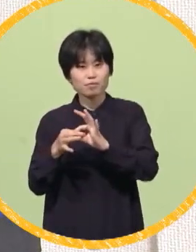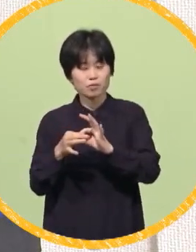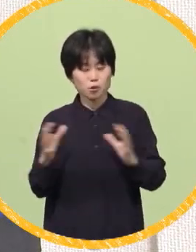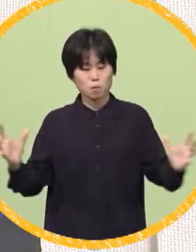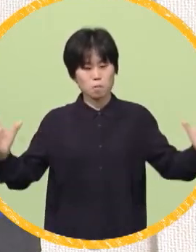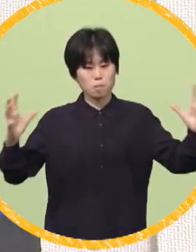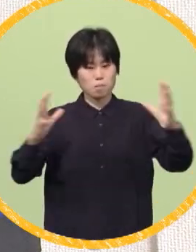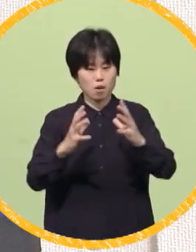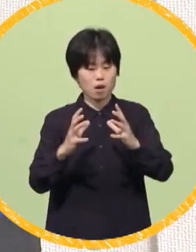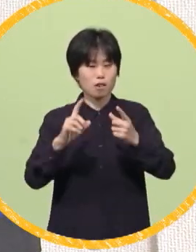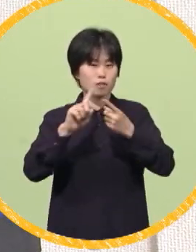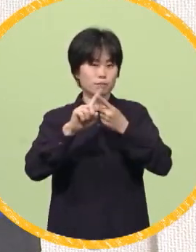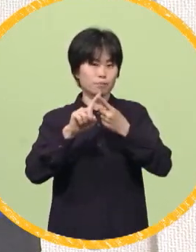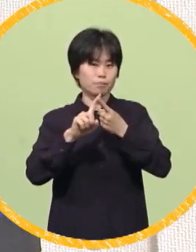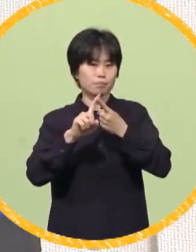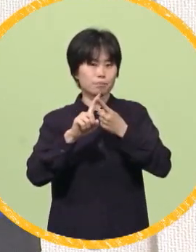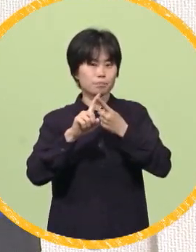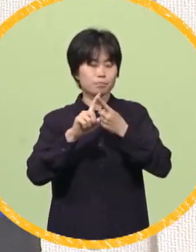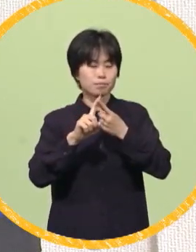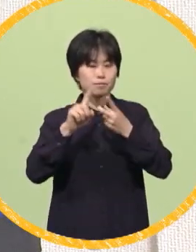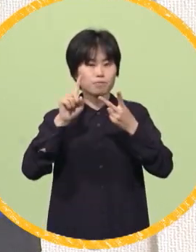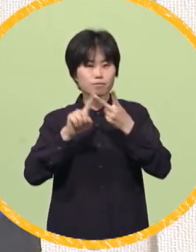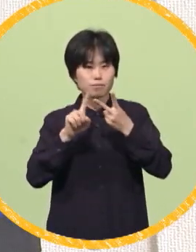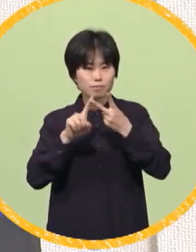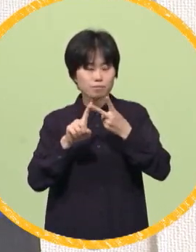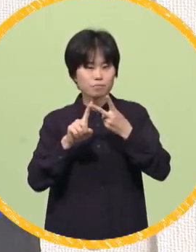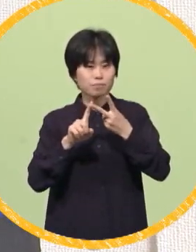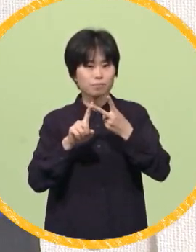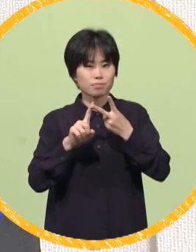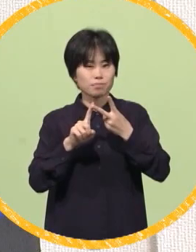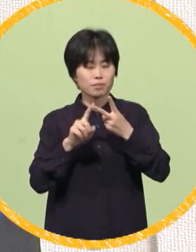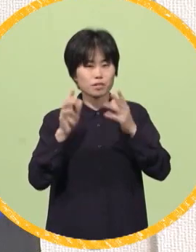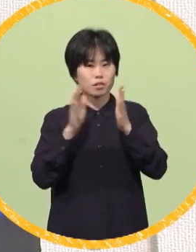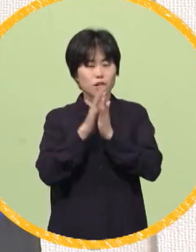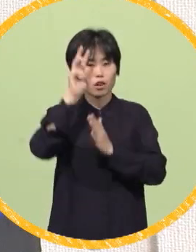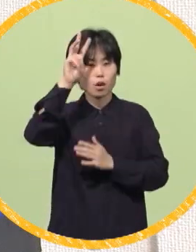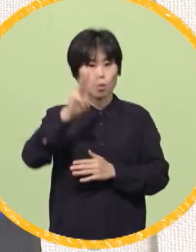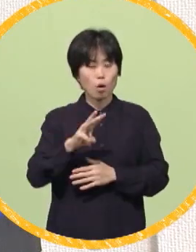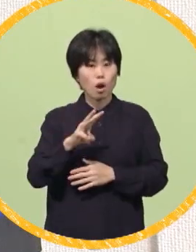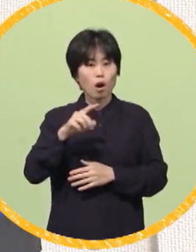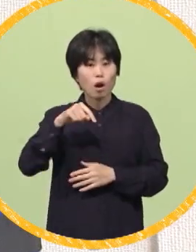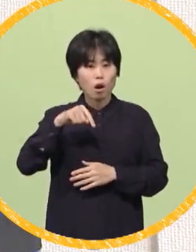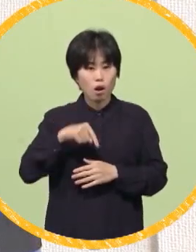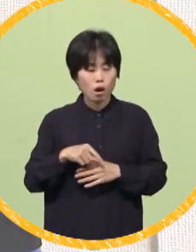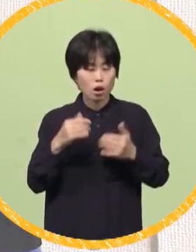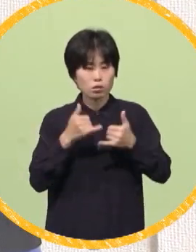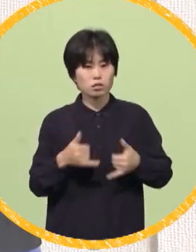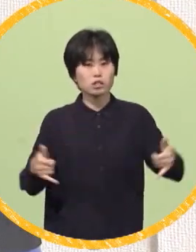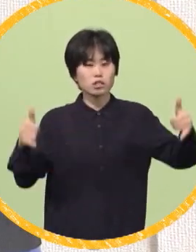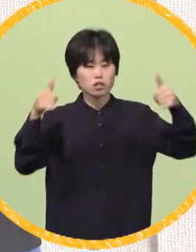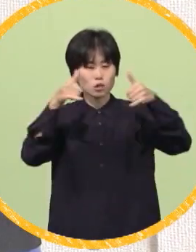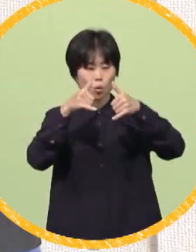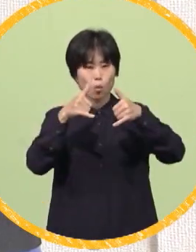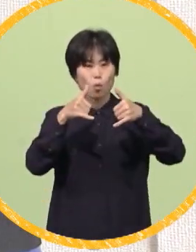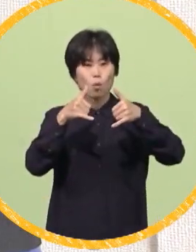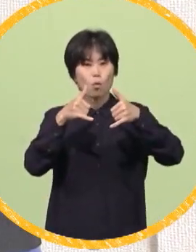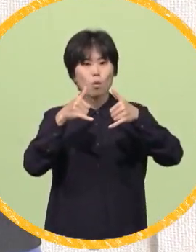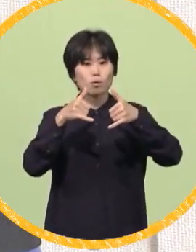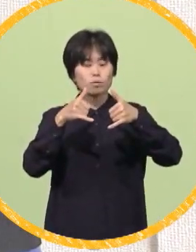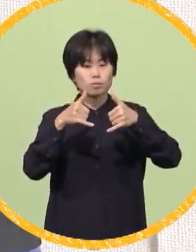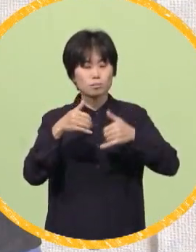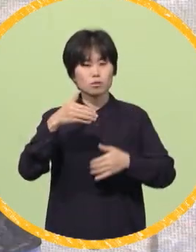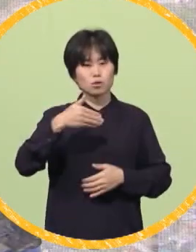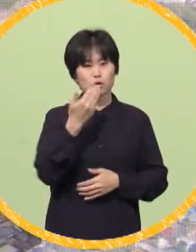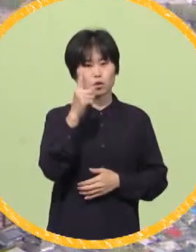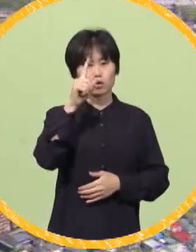していくっていうのが一つで、もう一つはですね、神奈川県でいうと、まあ、例えば人口でいうと今年の春の数字